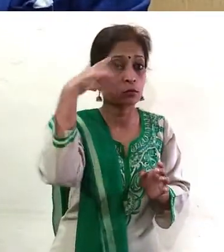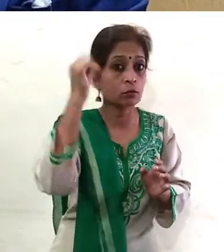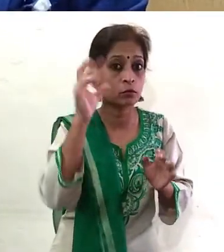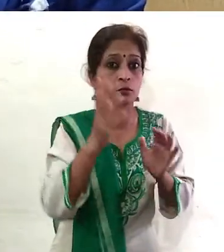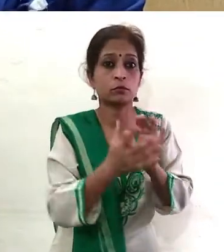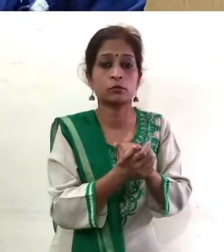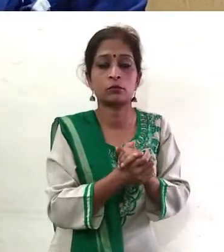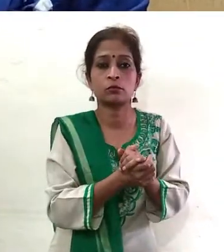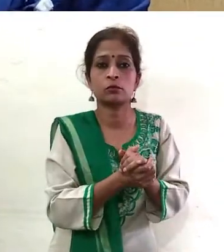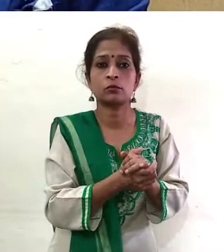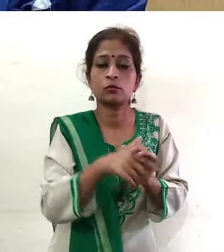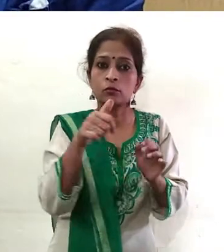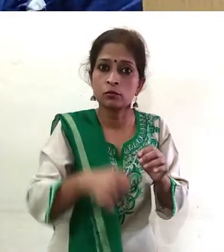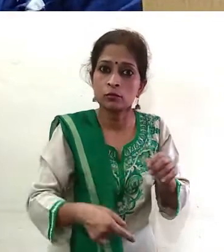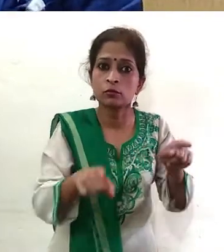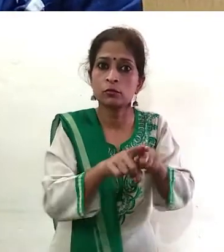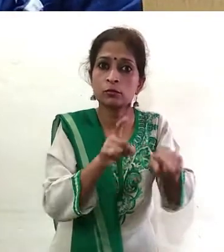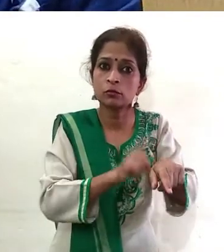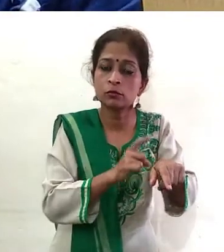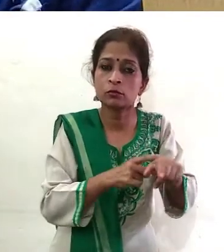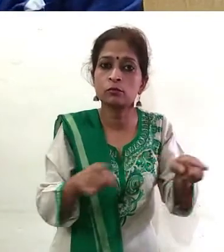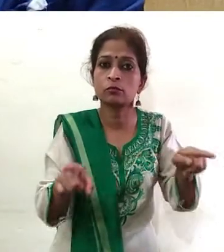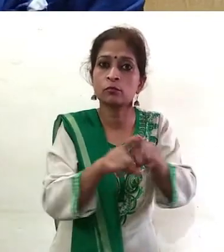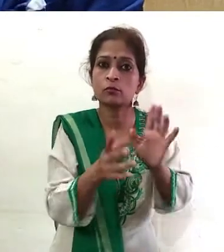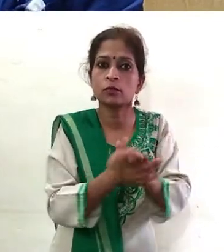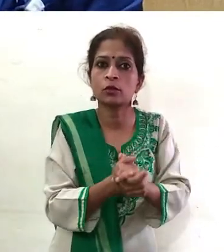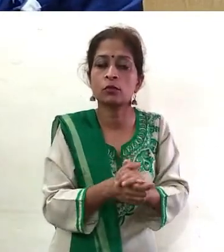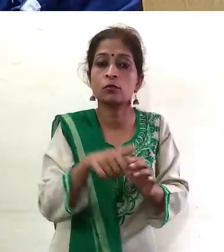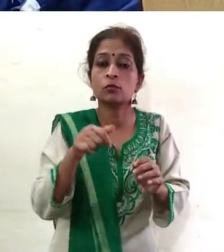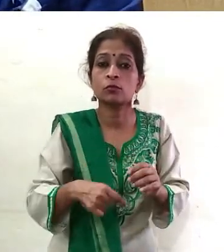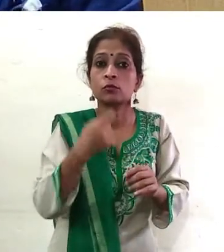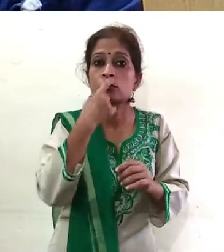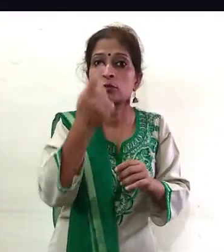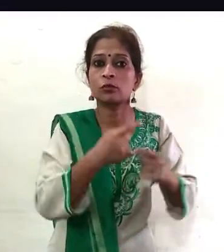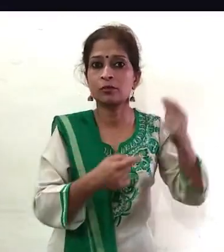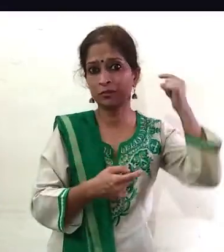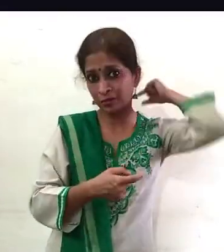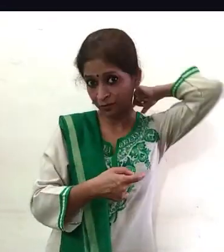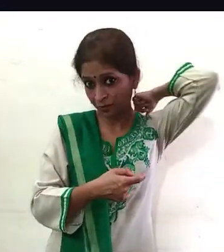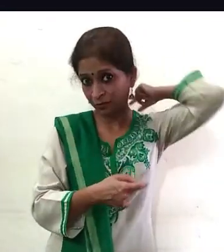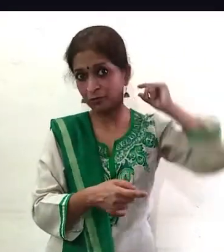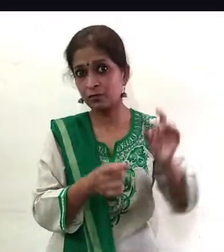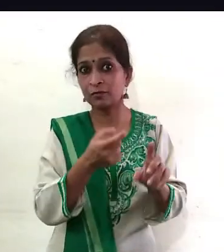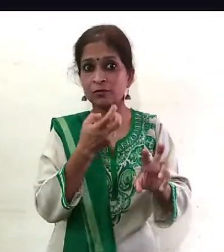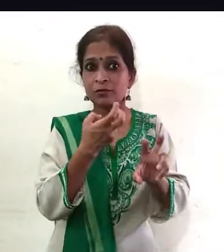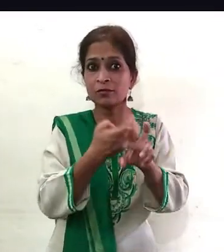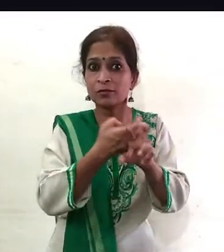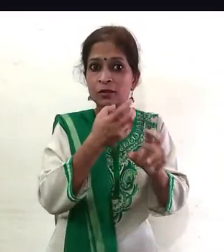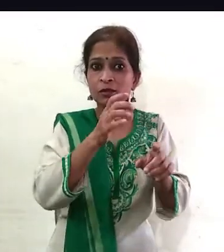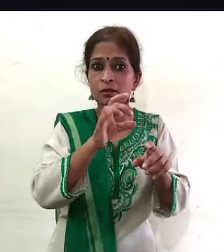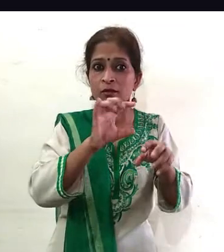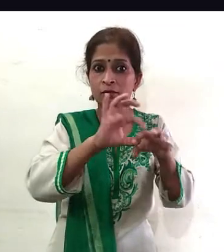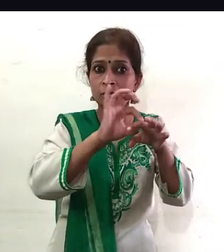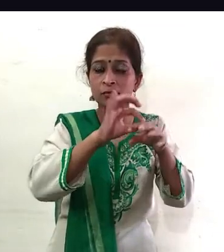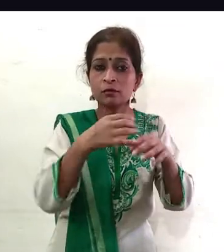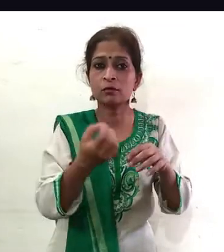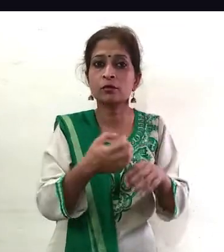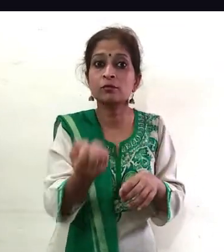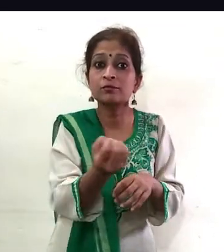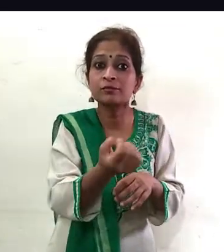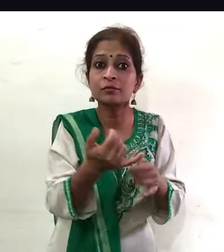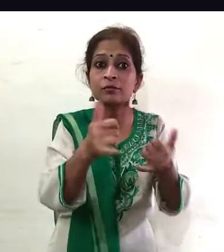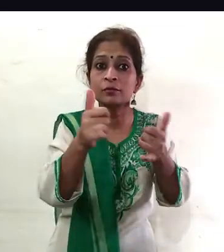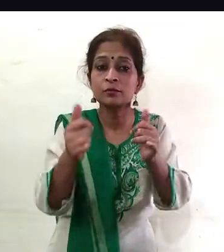तब उनका पार्टनर था और उन्होंने कहा तकरीर की हड्डियों से तुम से बना लेना है यह पास है तुम्हारे तुम में रखेंगे